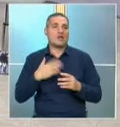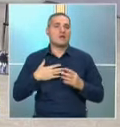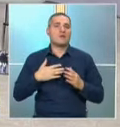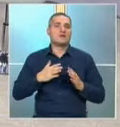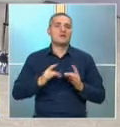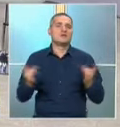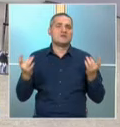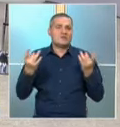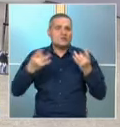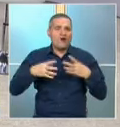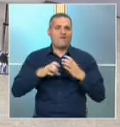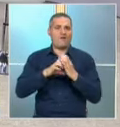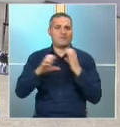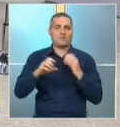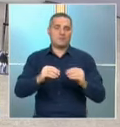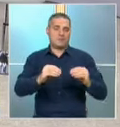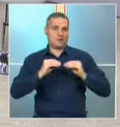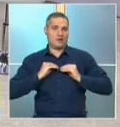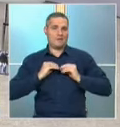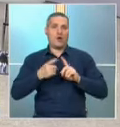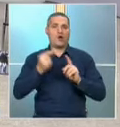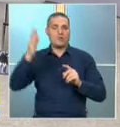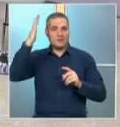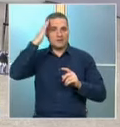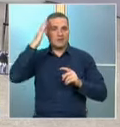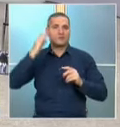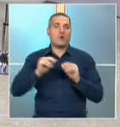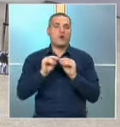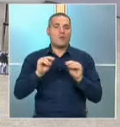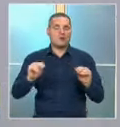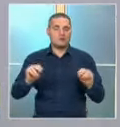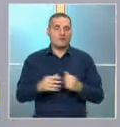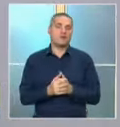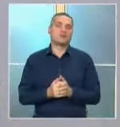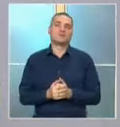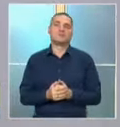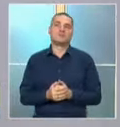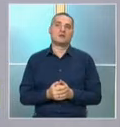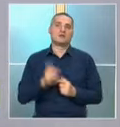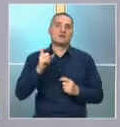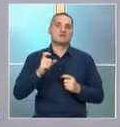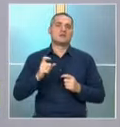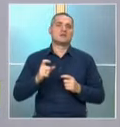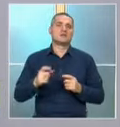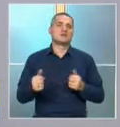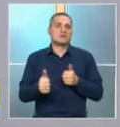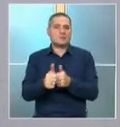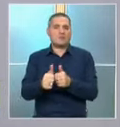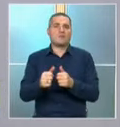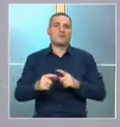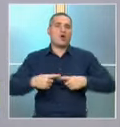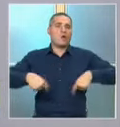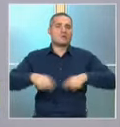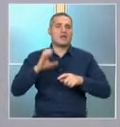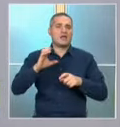имаме съвсем нов автобус, предоставен от Министерство на образованието, с действието на община